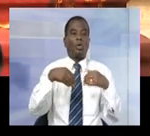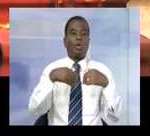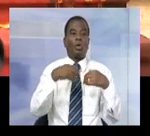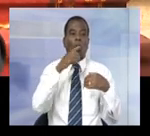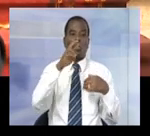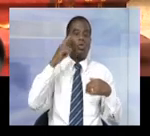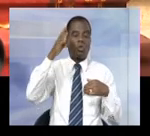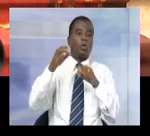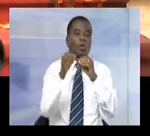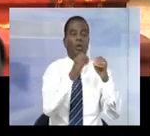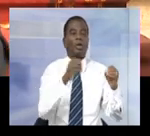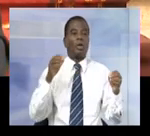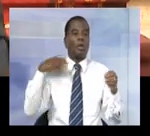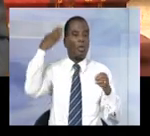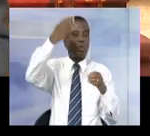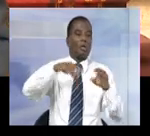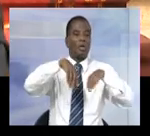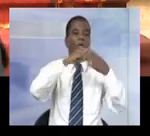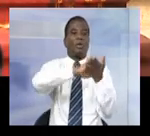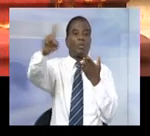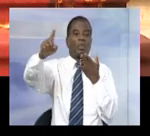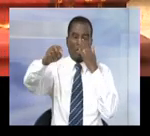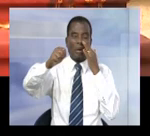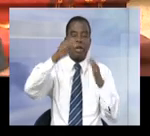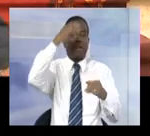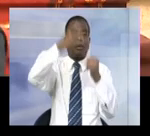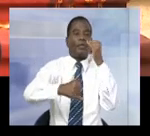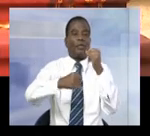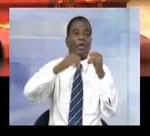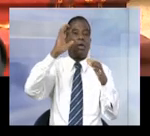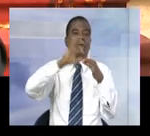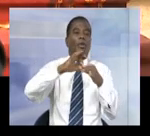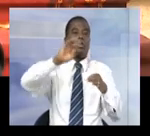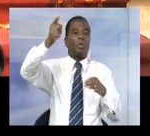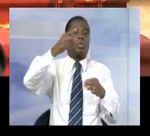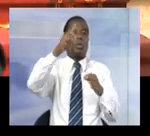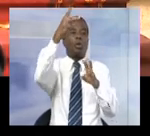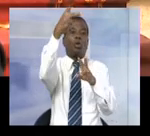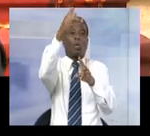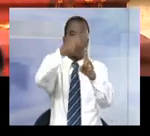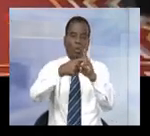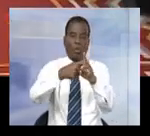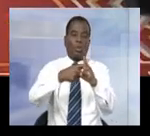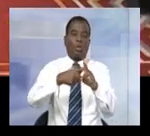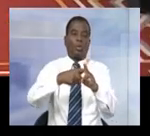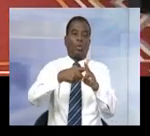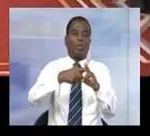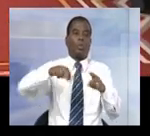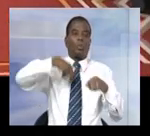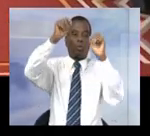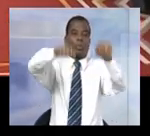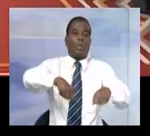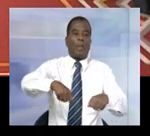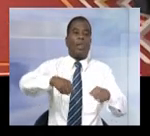les prochaines semaines, l'objectif étant qu'à la fin du premier trimestre 2015, au plus tard, nous